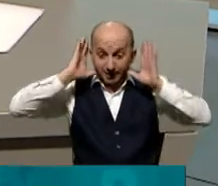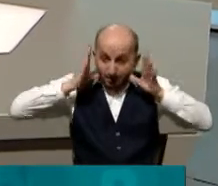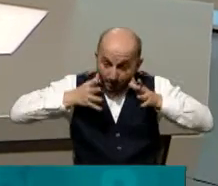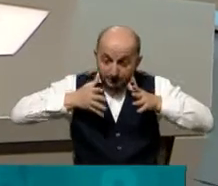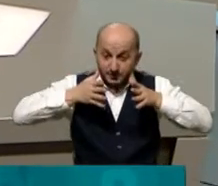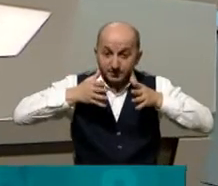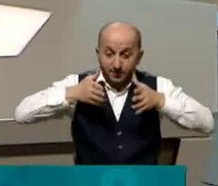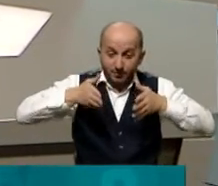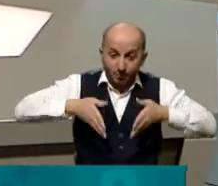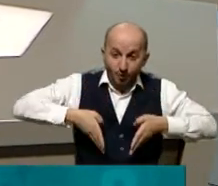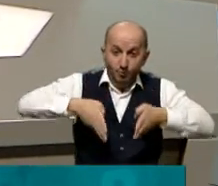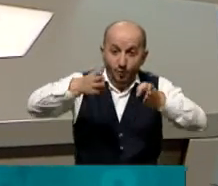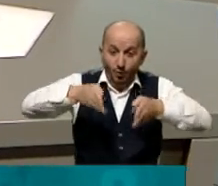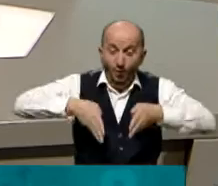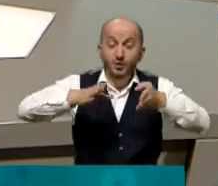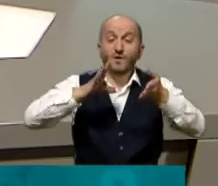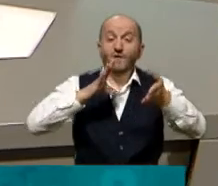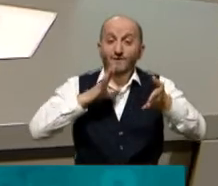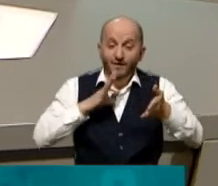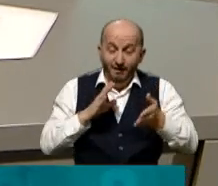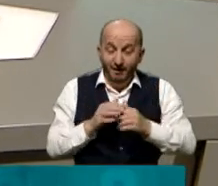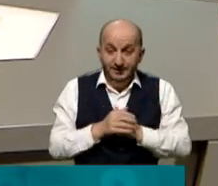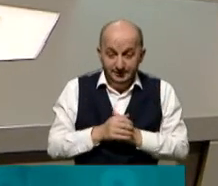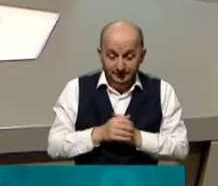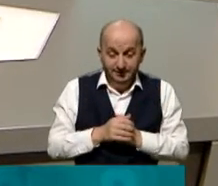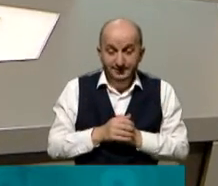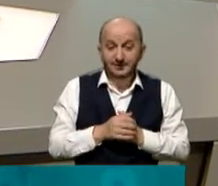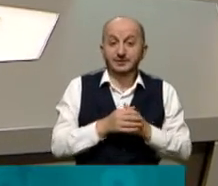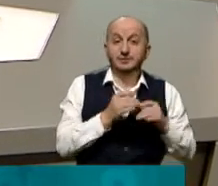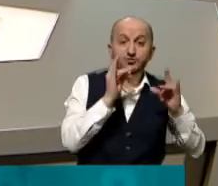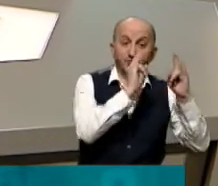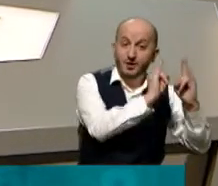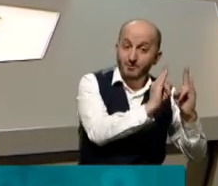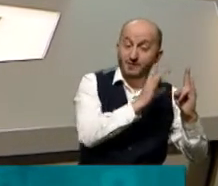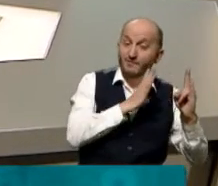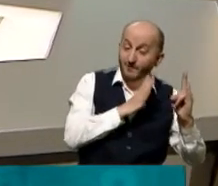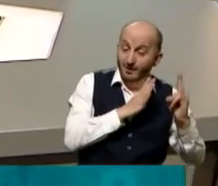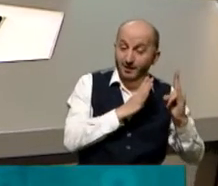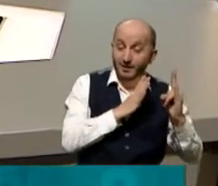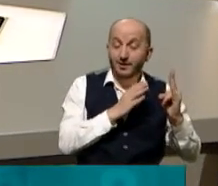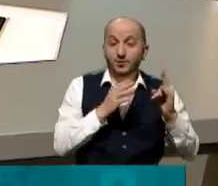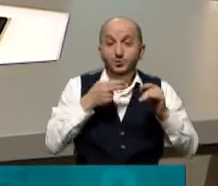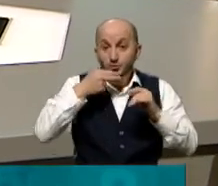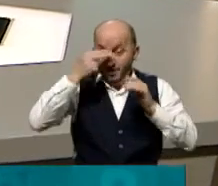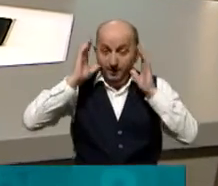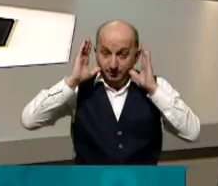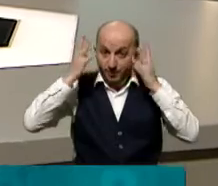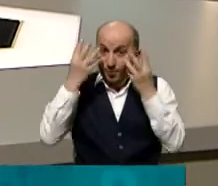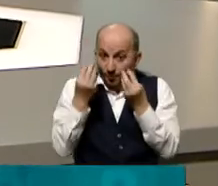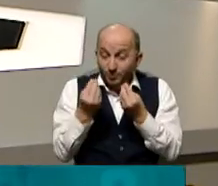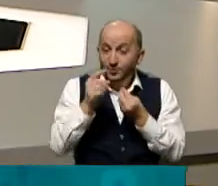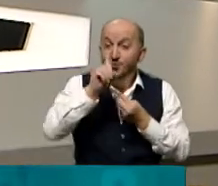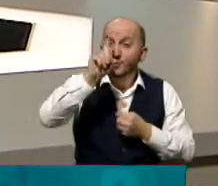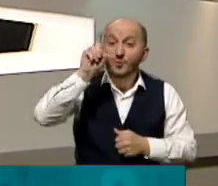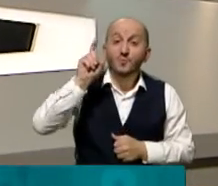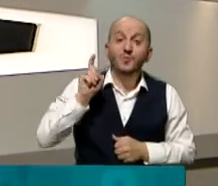Yani arada bir bölünmüş yol mu var Süleyman Bey? Evet efendim. Anladım. Burada cuma namazı kılınır mı diyeceksiniz galiba. Caiz